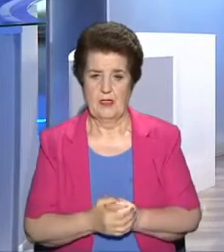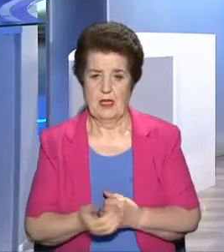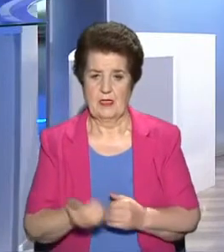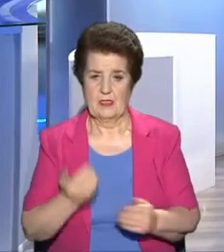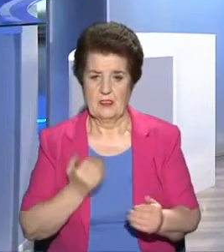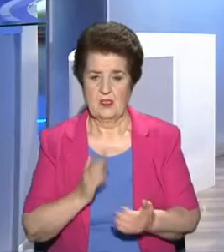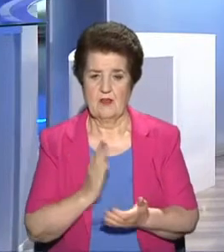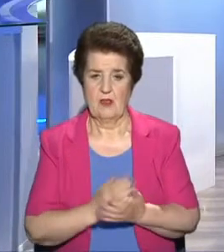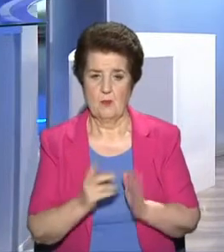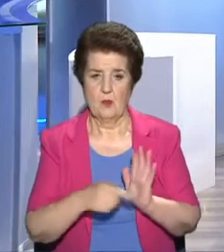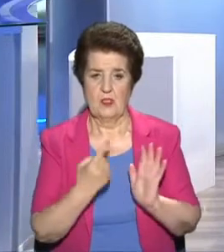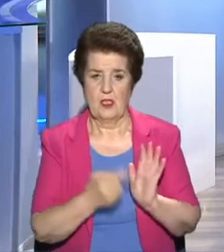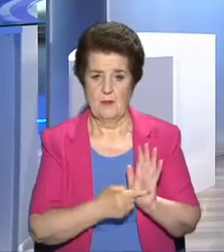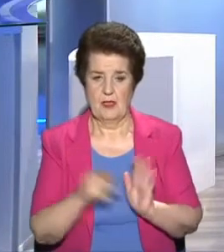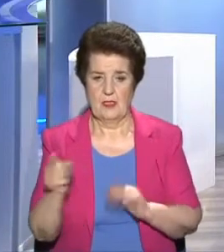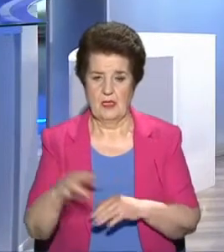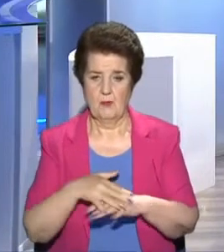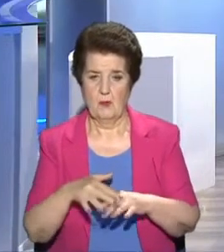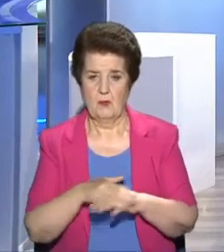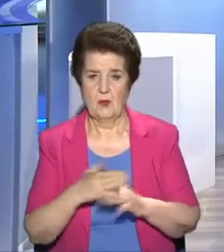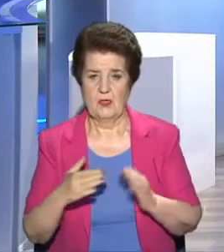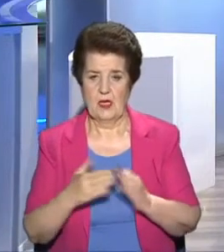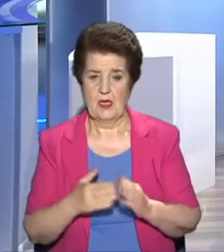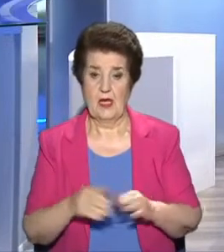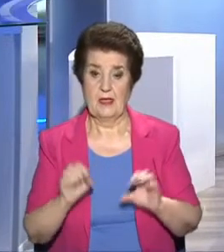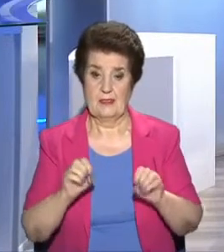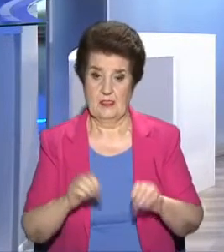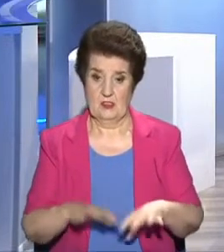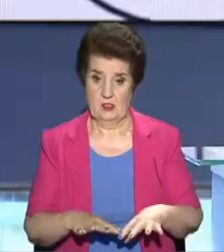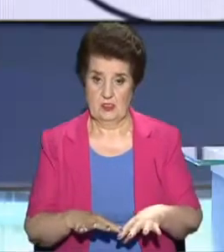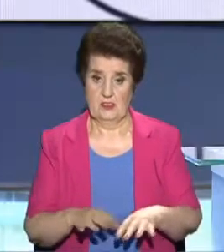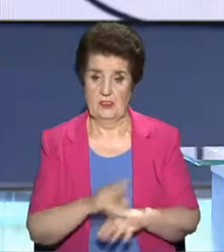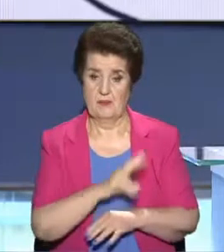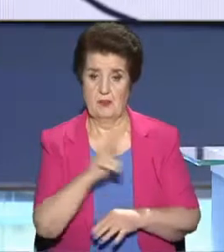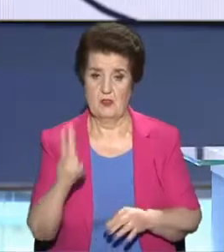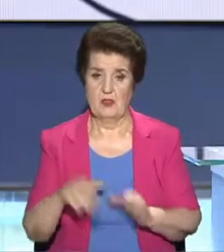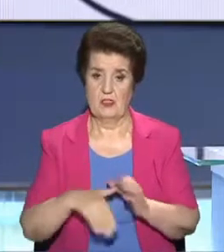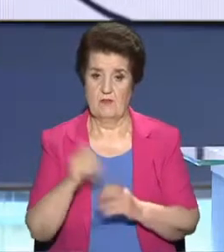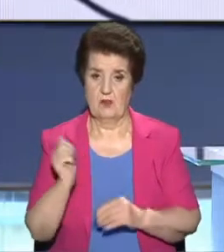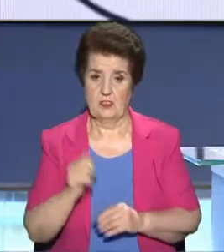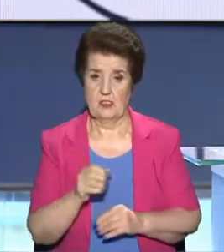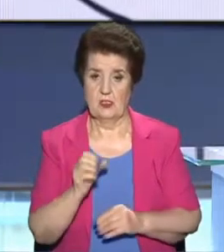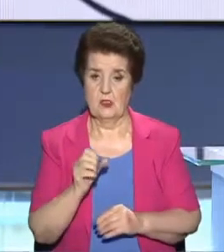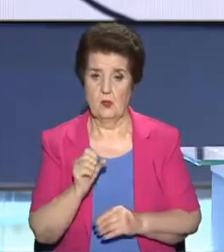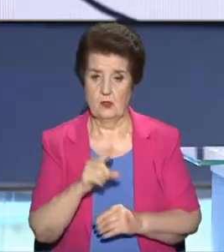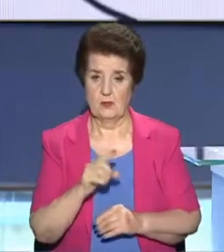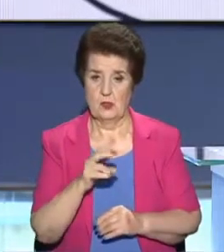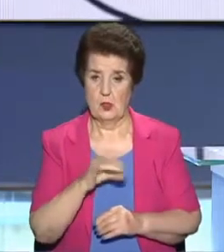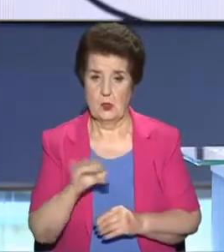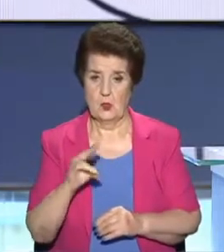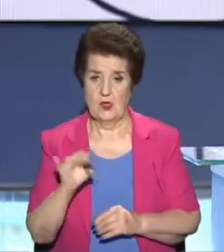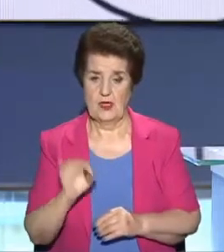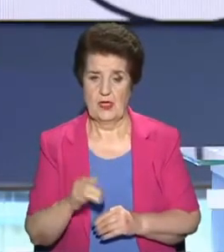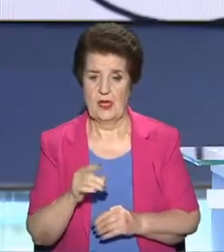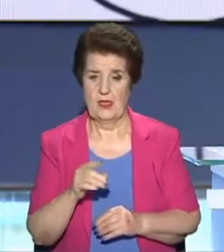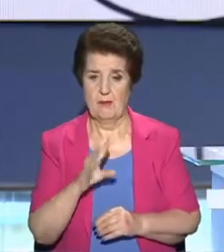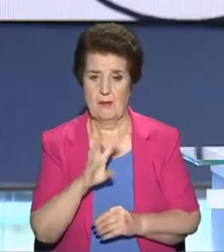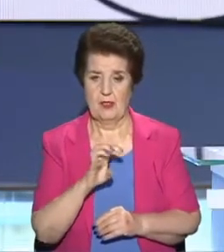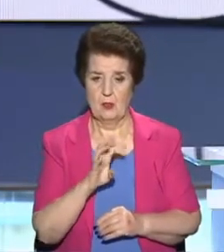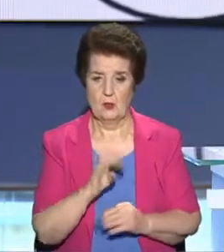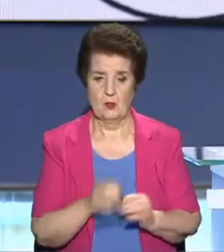avem și o întrebare pentru publicul de acasa ați decis pe cine veți vota în data de 11 iulie la numerele de telefon